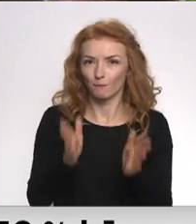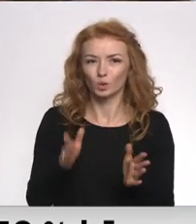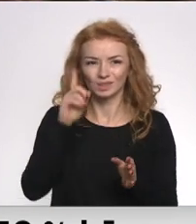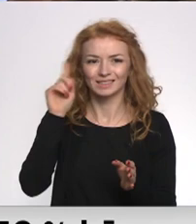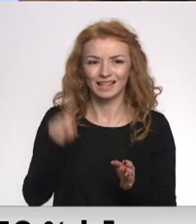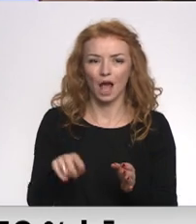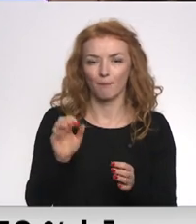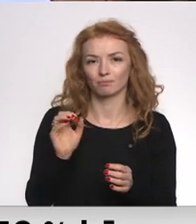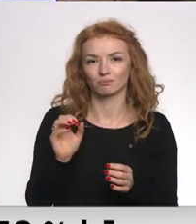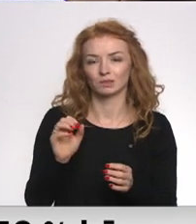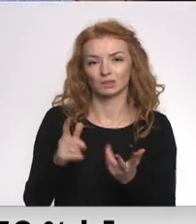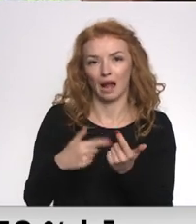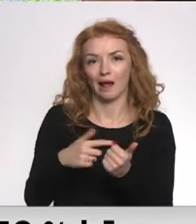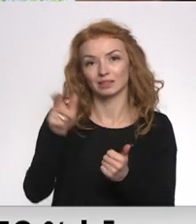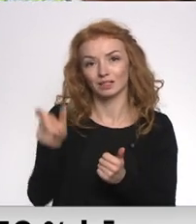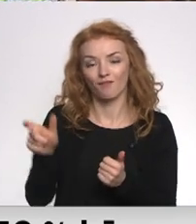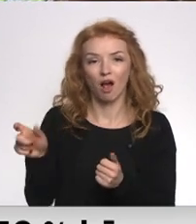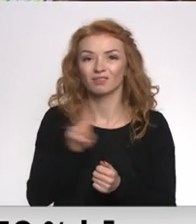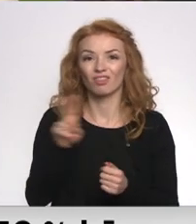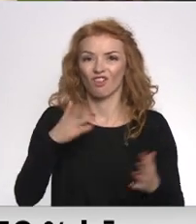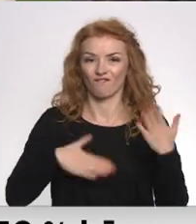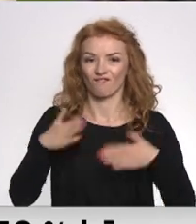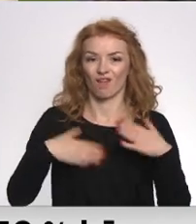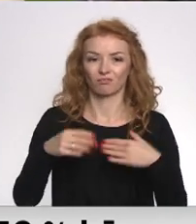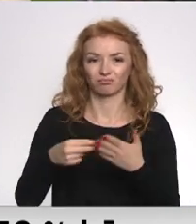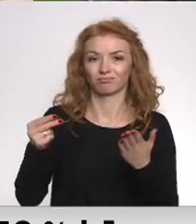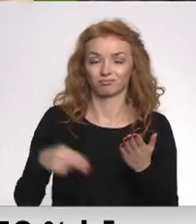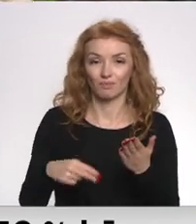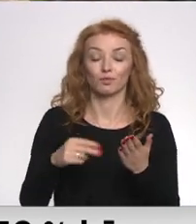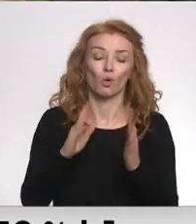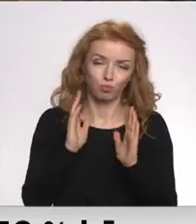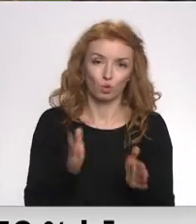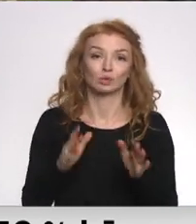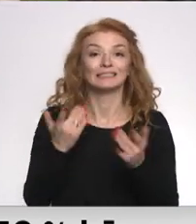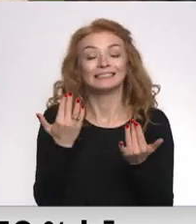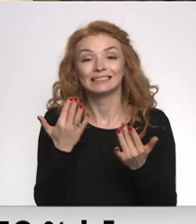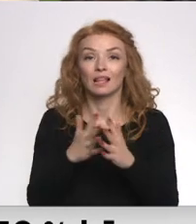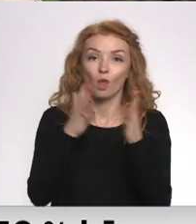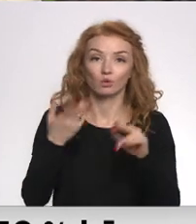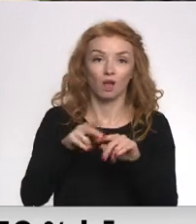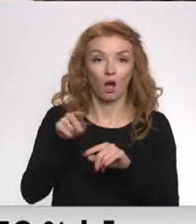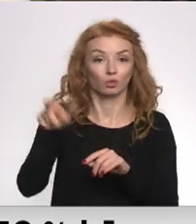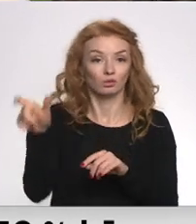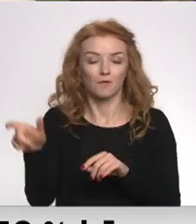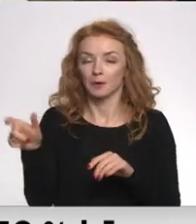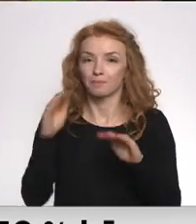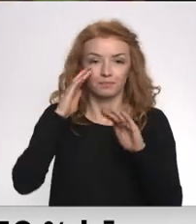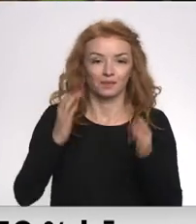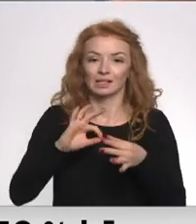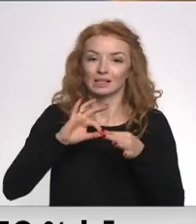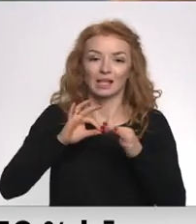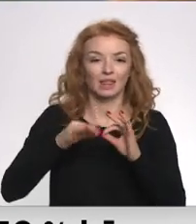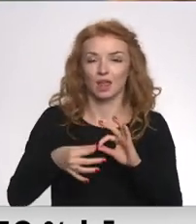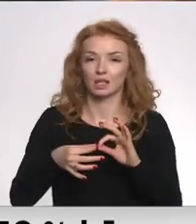zināms procents, kurš nevēlēsies slēgt, jā, viņš būs. Cik viņš būs liels, es pieļauju, ka mēs tādu detalizētāku